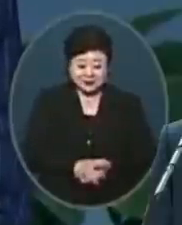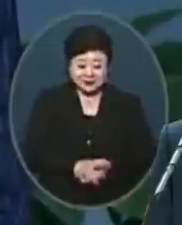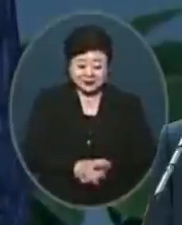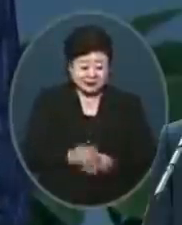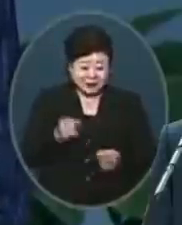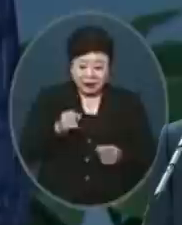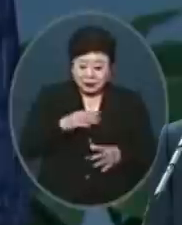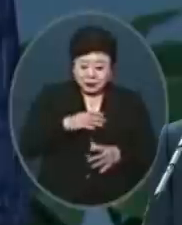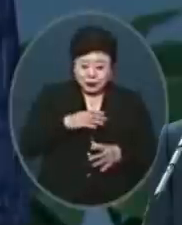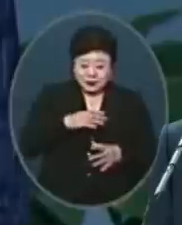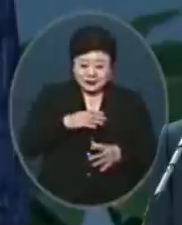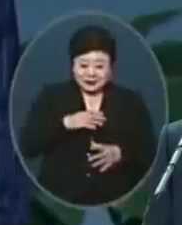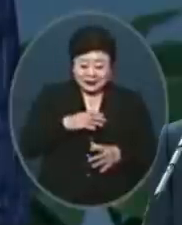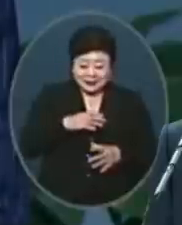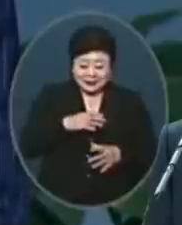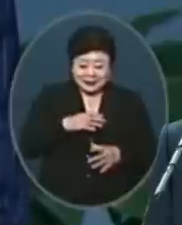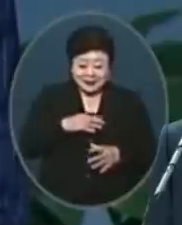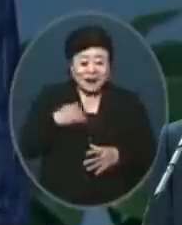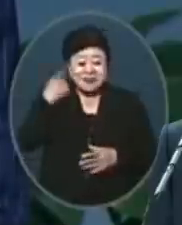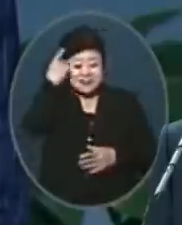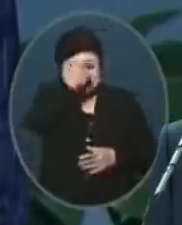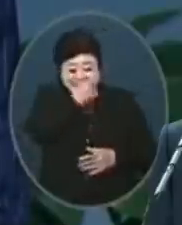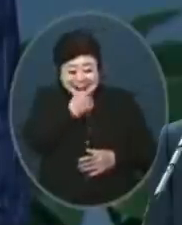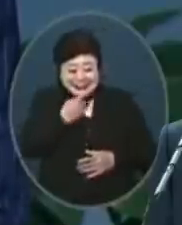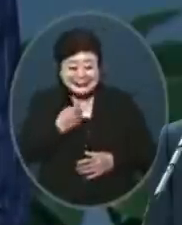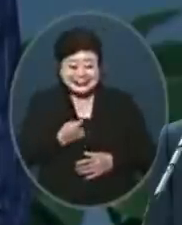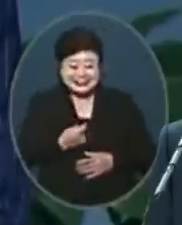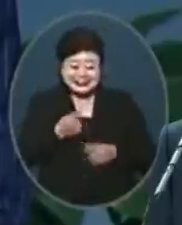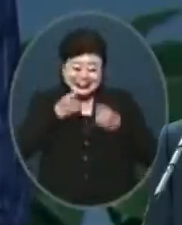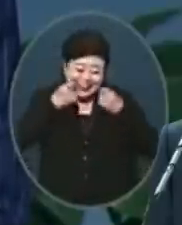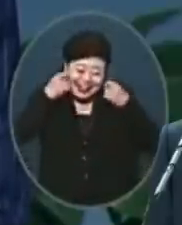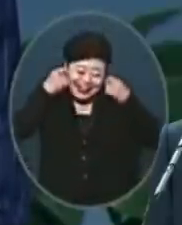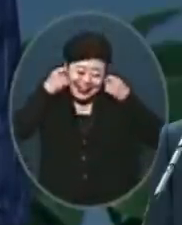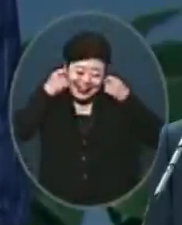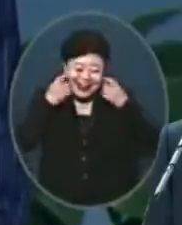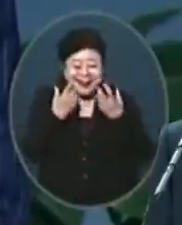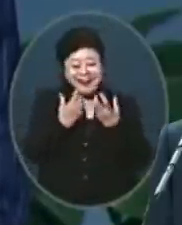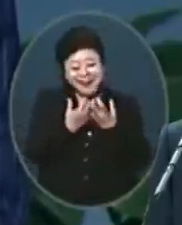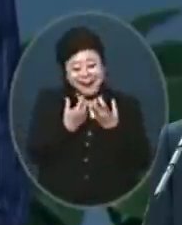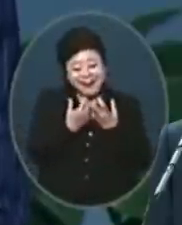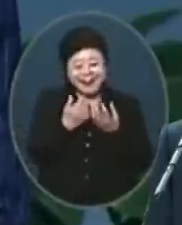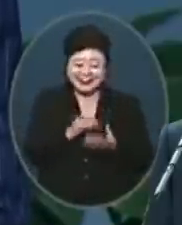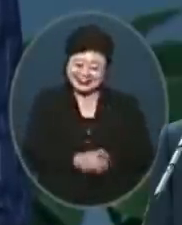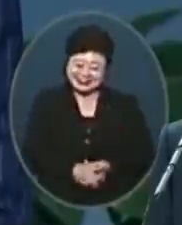깜짝 놀랐는데 얼굴에 웃음이 만발합니다.